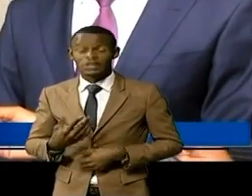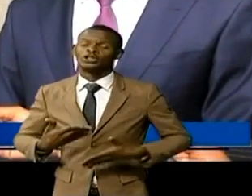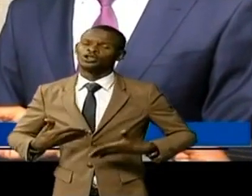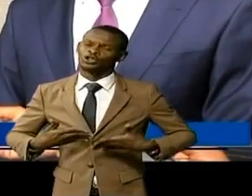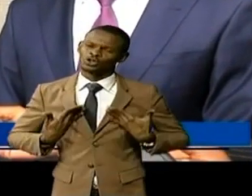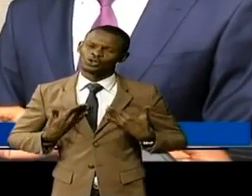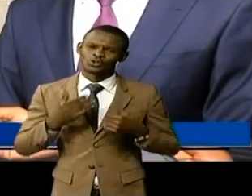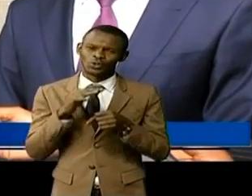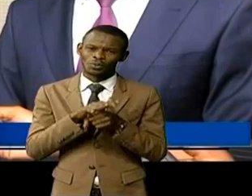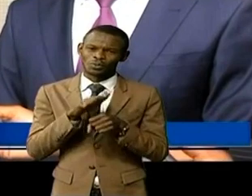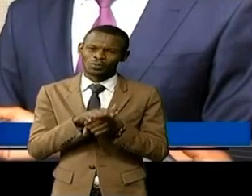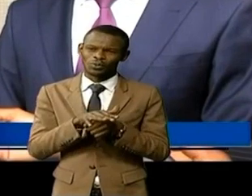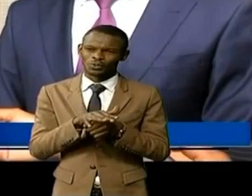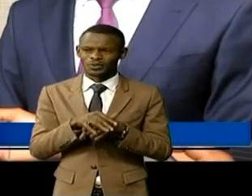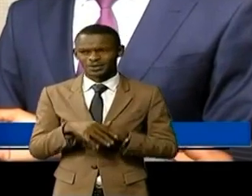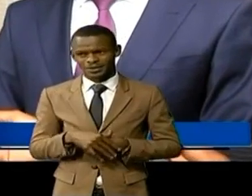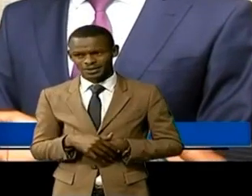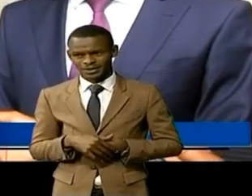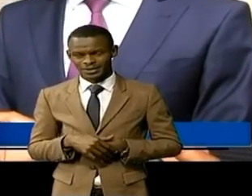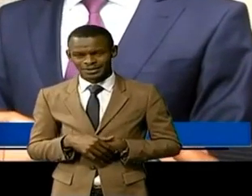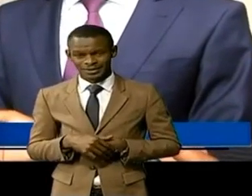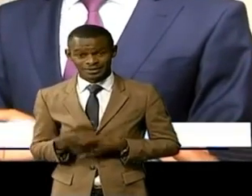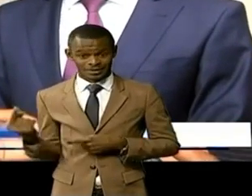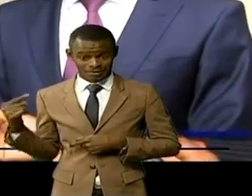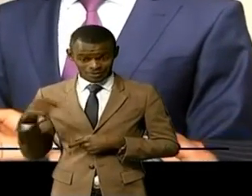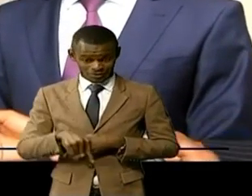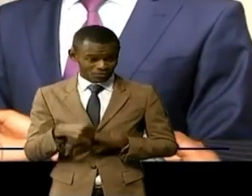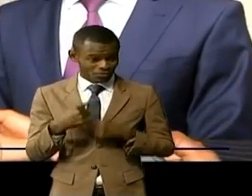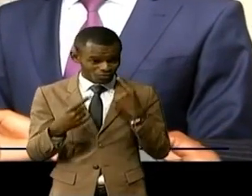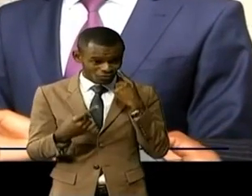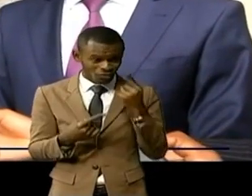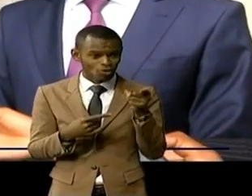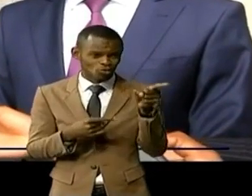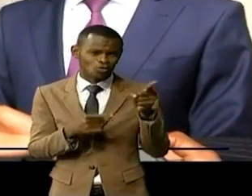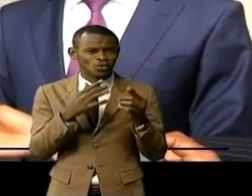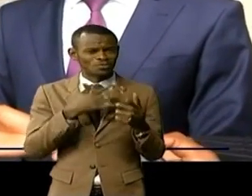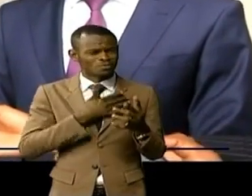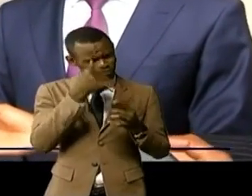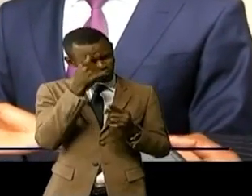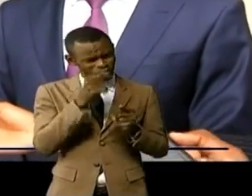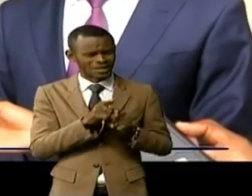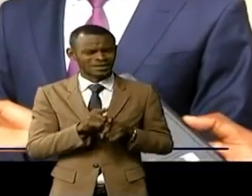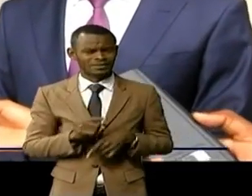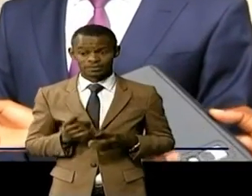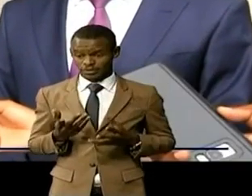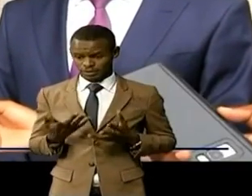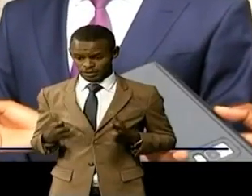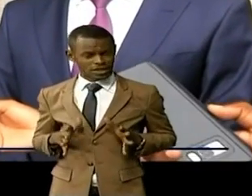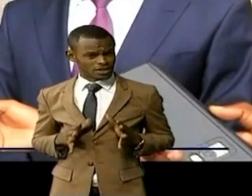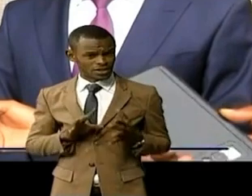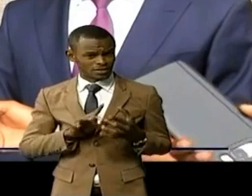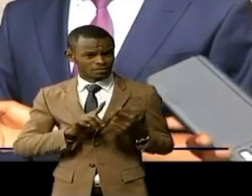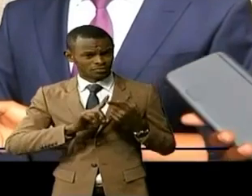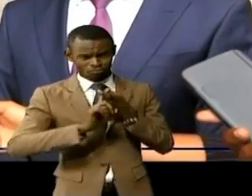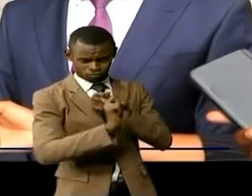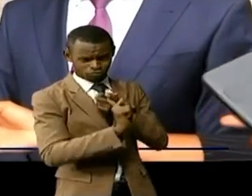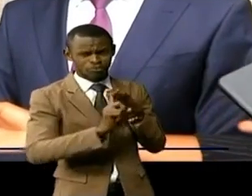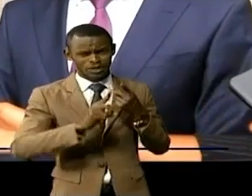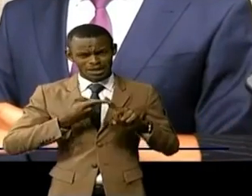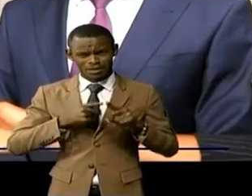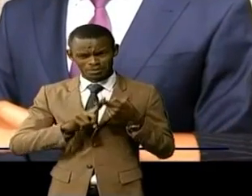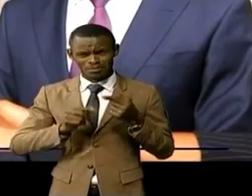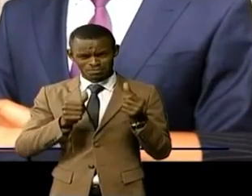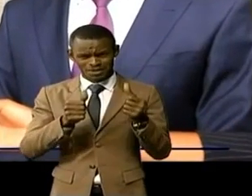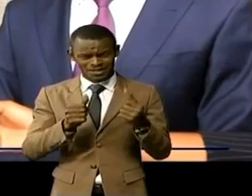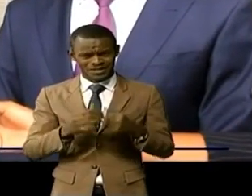on a une très grande amitié, donc c'est la chose la plus élémentaire qui puisse être faite